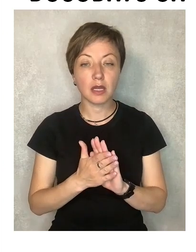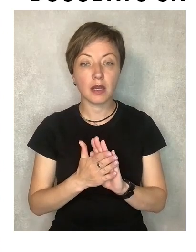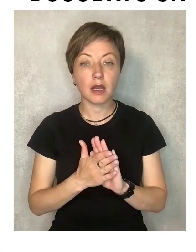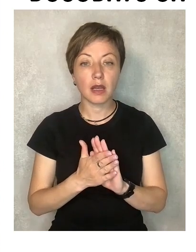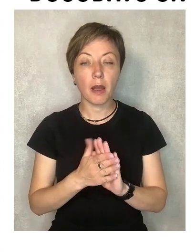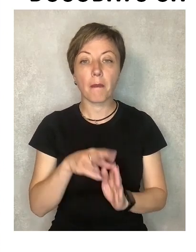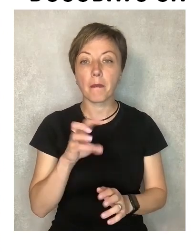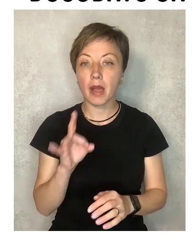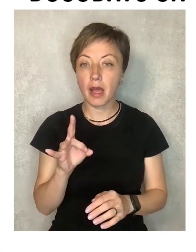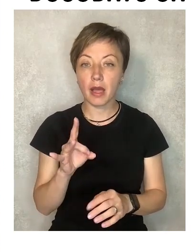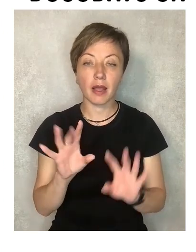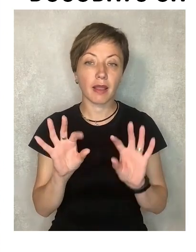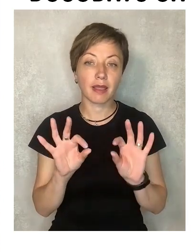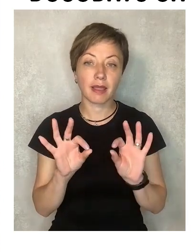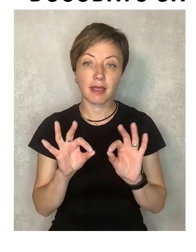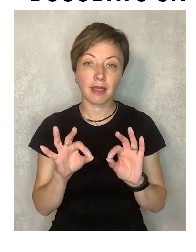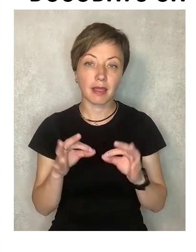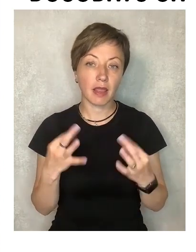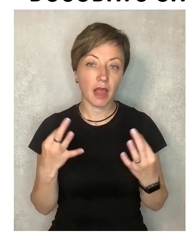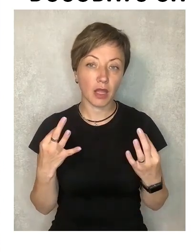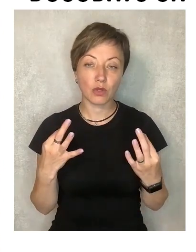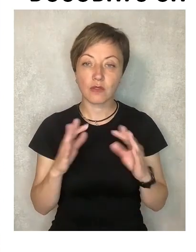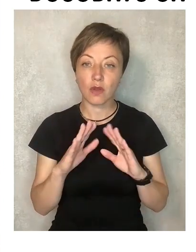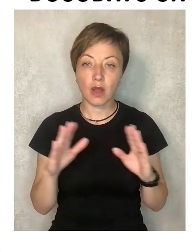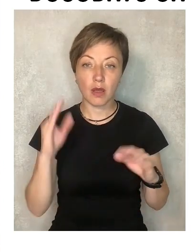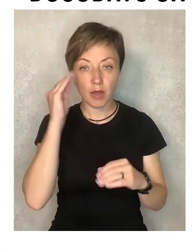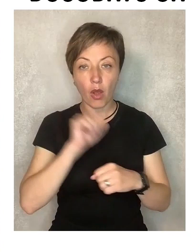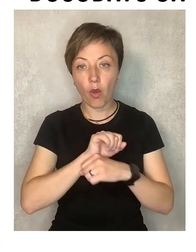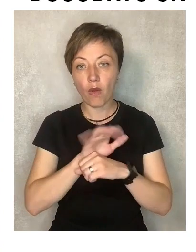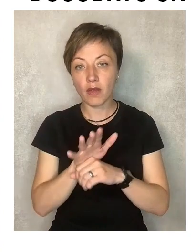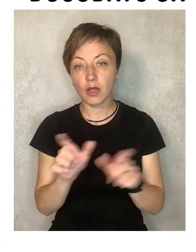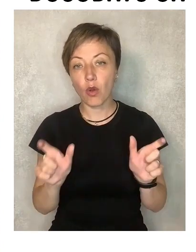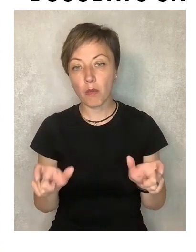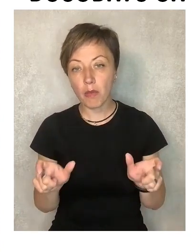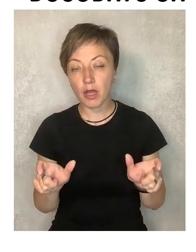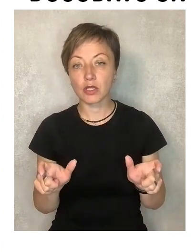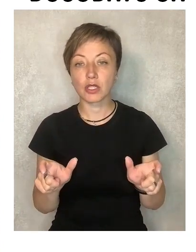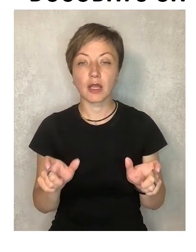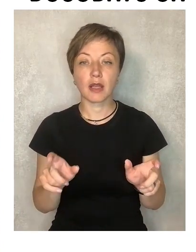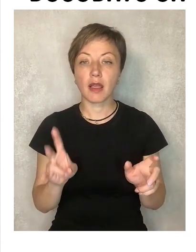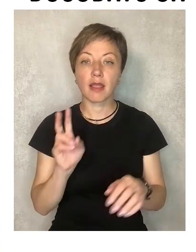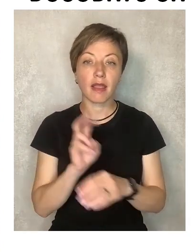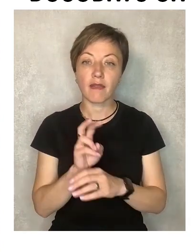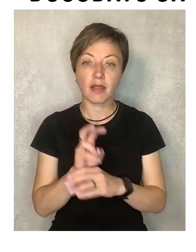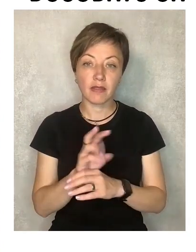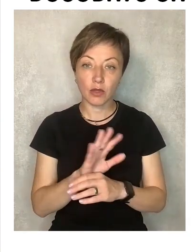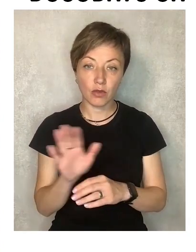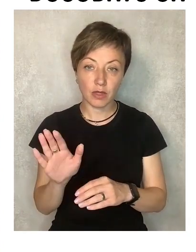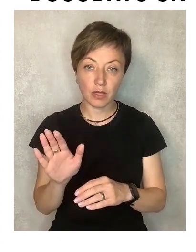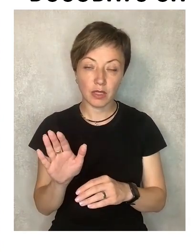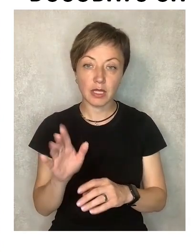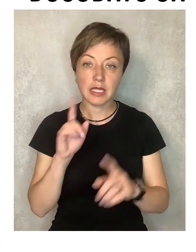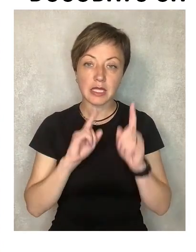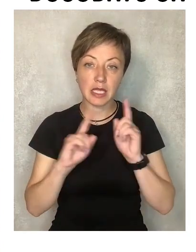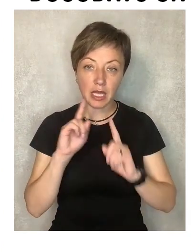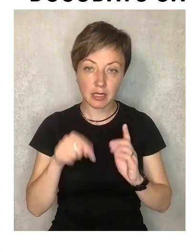не дозволяє під виглядом ковідних обмежень і ще не відвідувати сесії міської